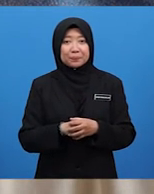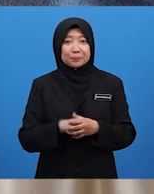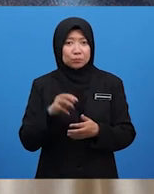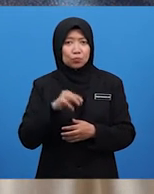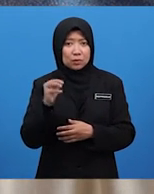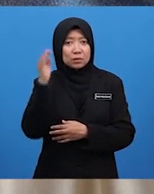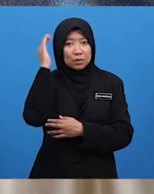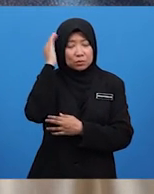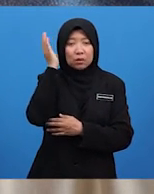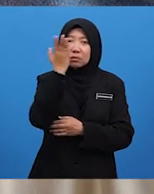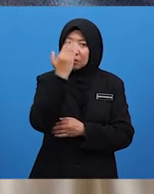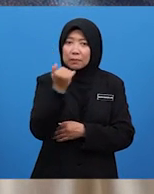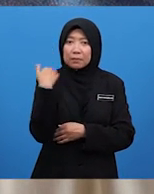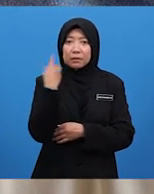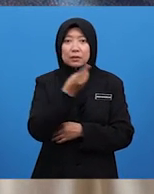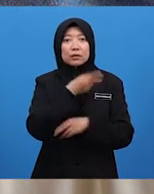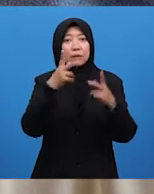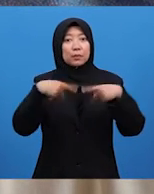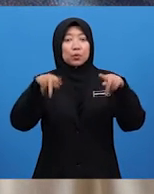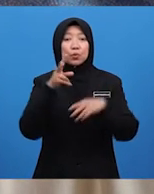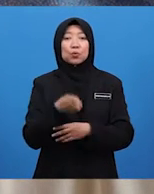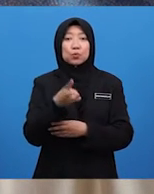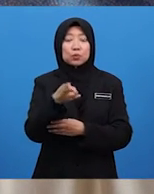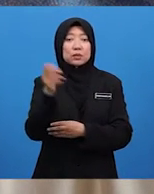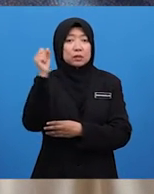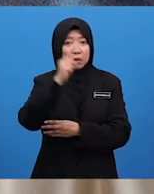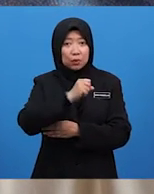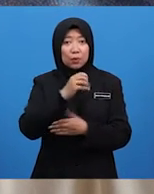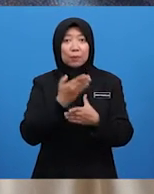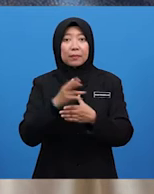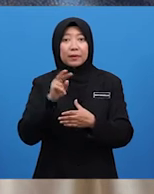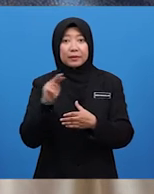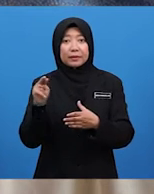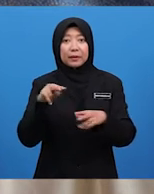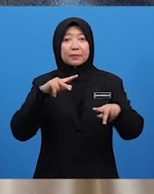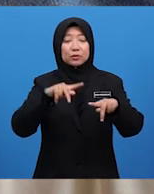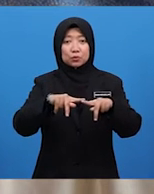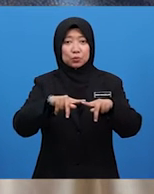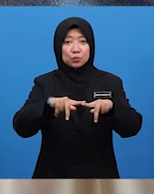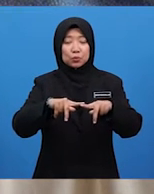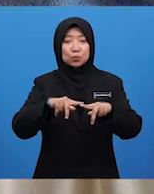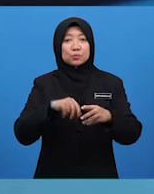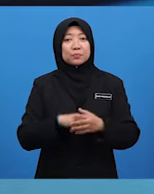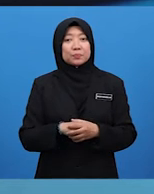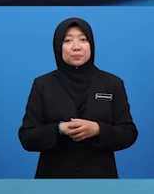Murid-murid tahu kenapa kita perlu menggunting serong pada bahagian penjuru hujung belah?